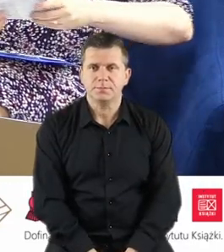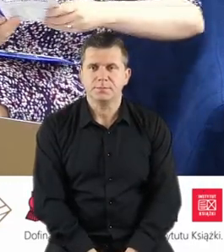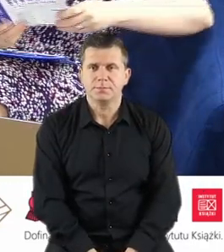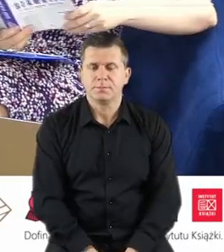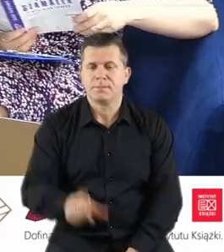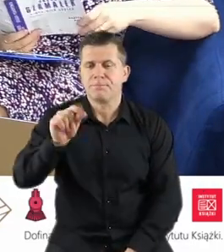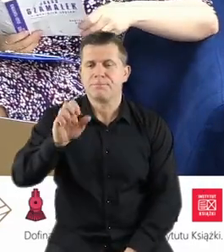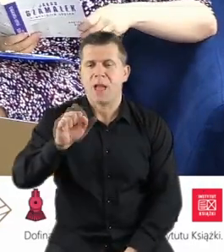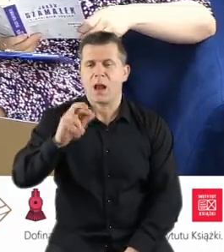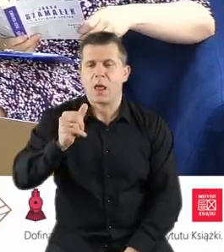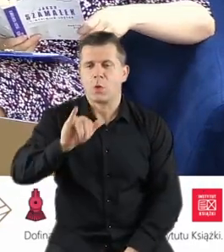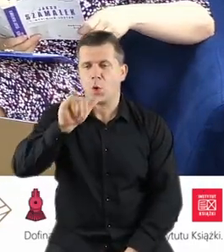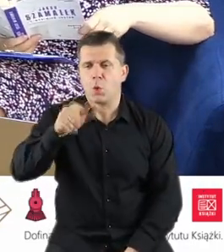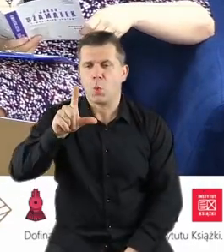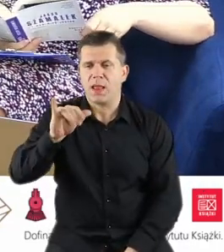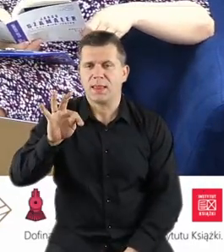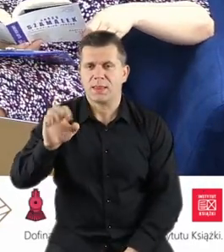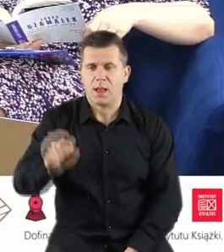Julity.